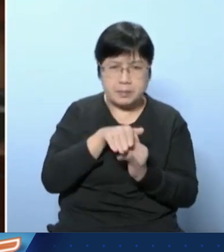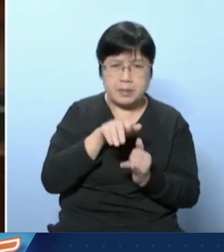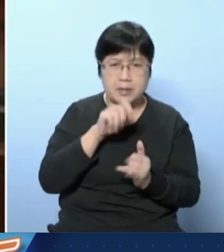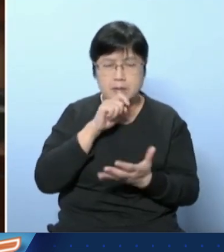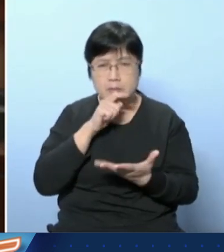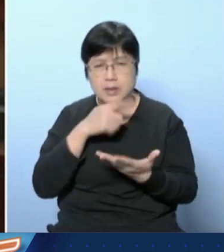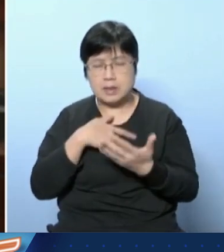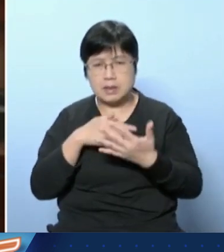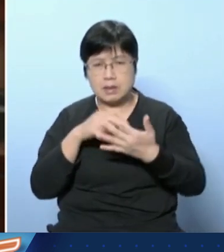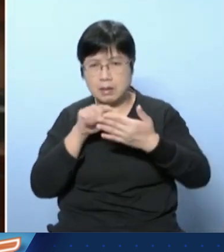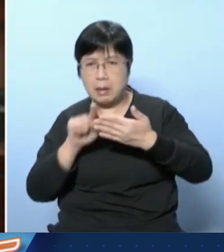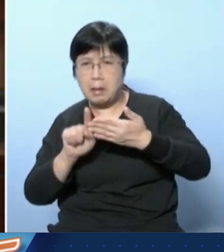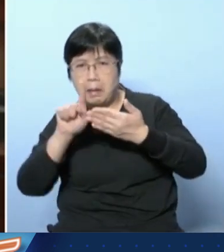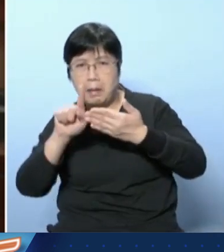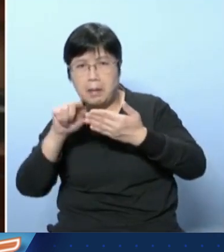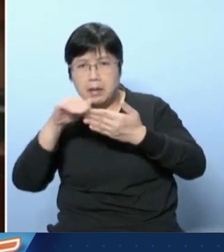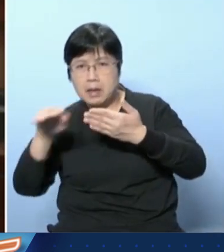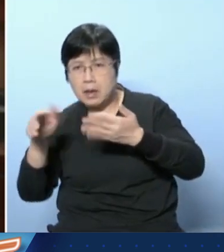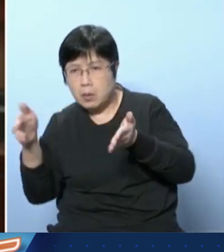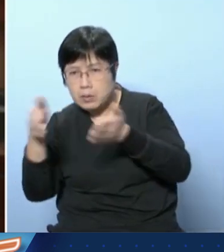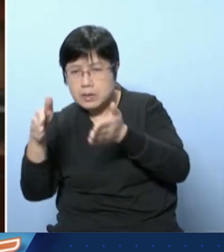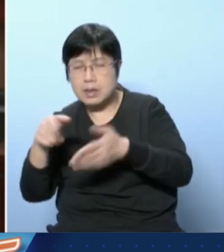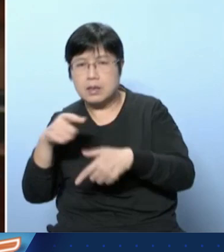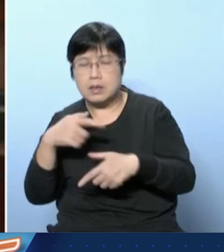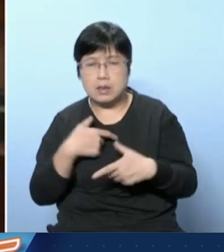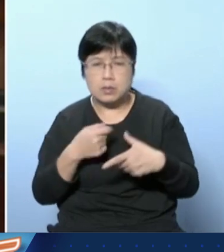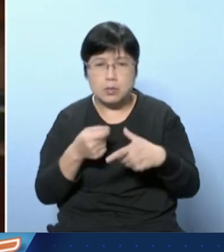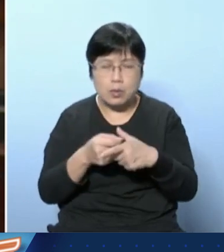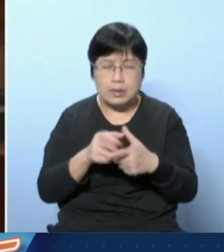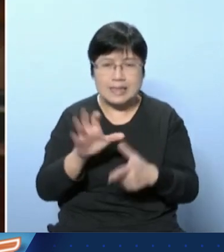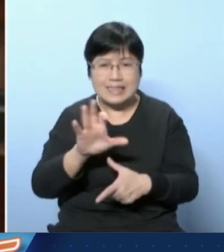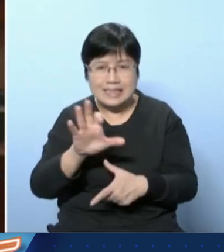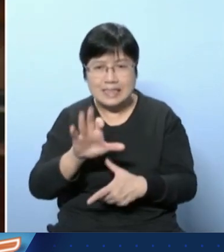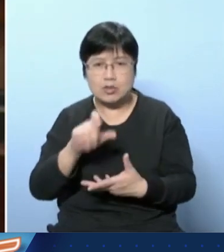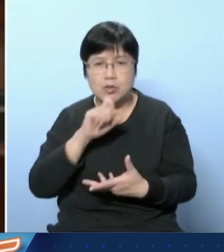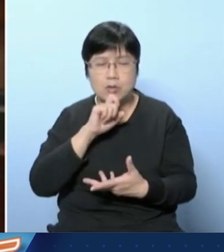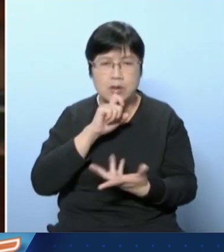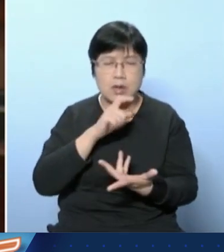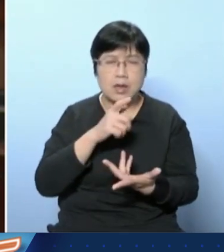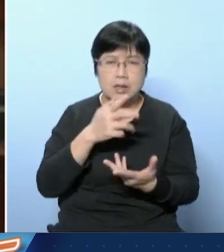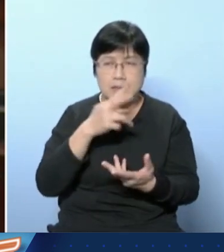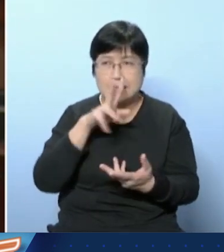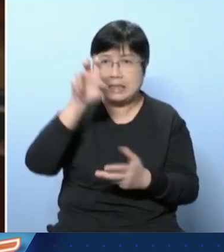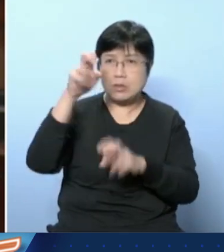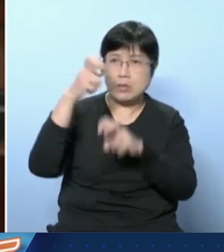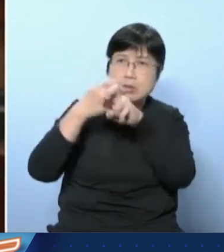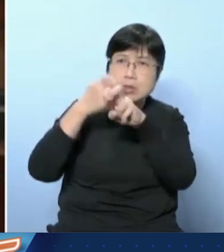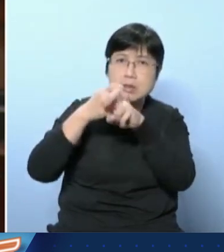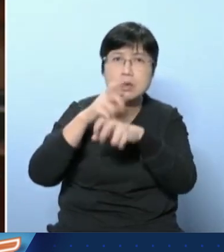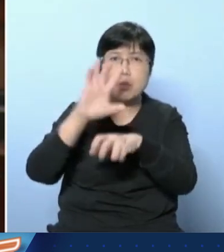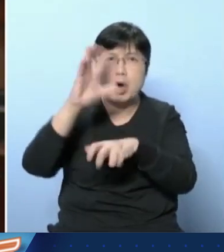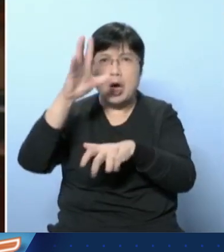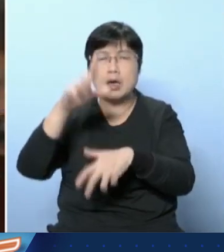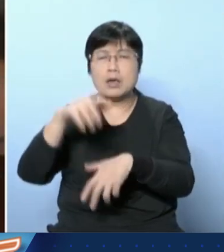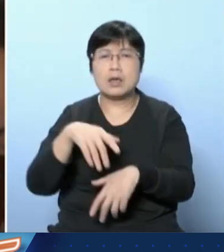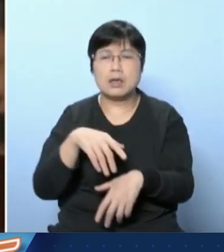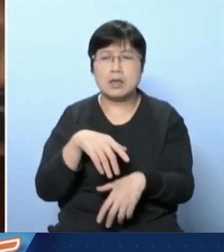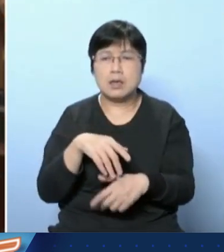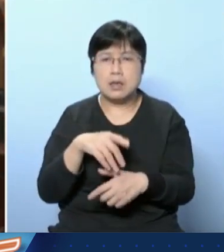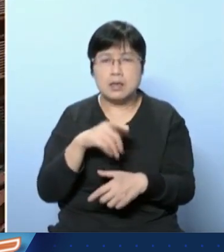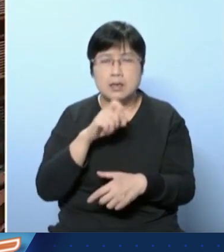房等等。咁啊，有啲嘅地方咧，即係公用廚廁嘅天花咧、鋼筋咧係嚴重外露嘅。住户咧就係講一塊